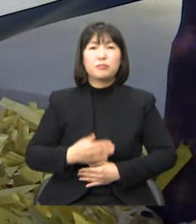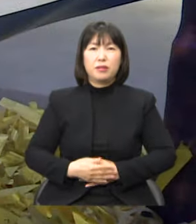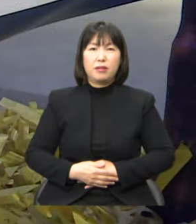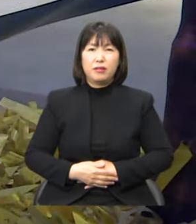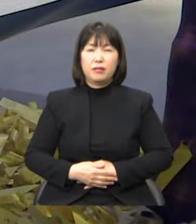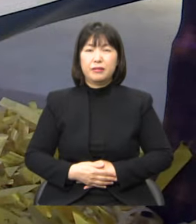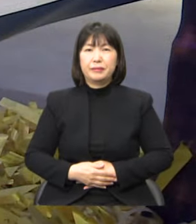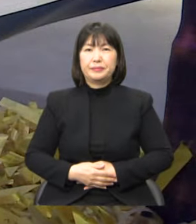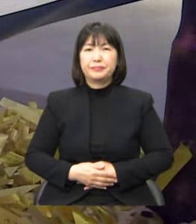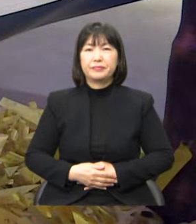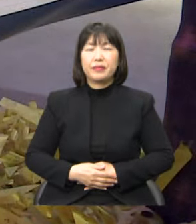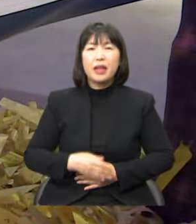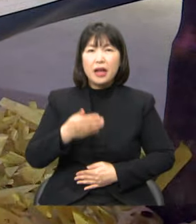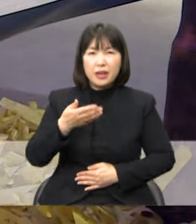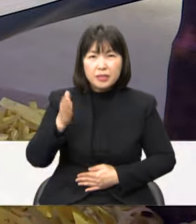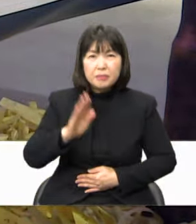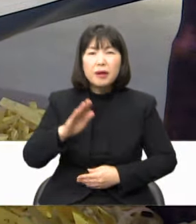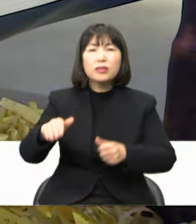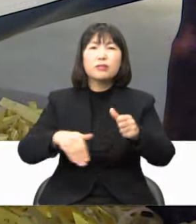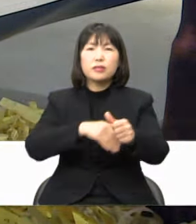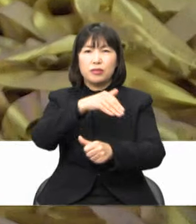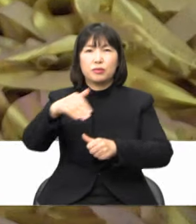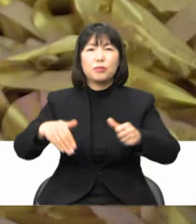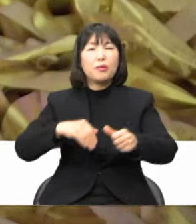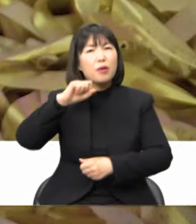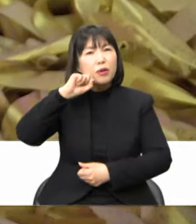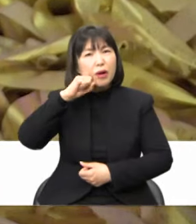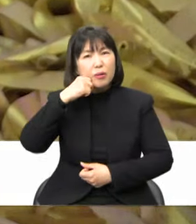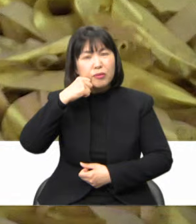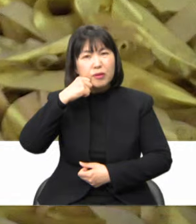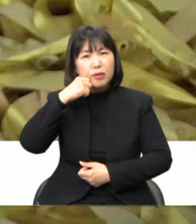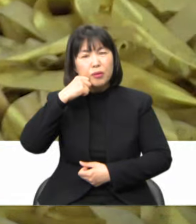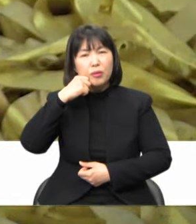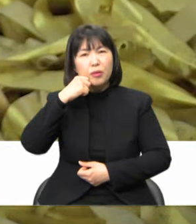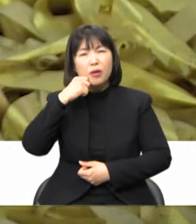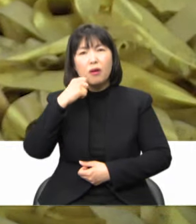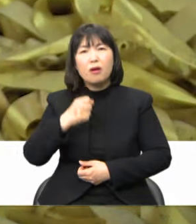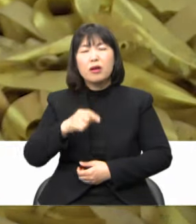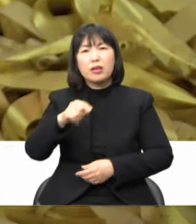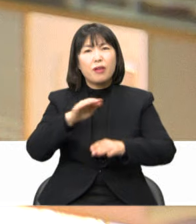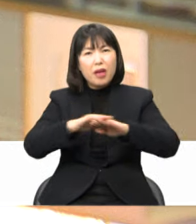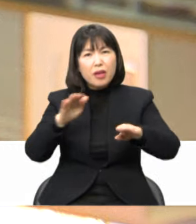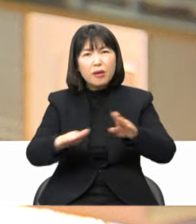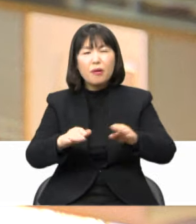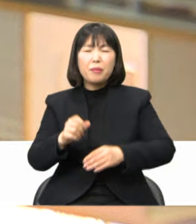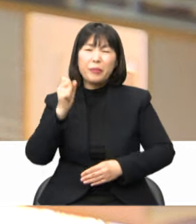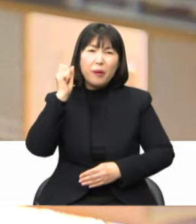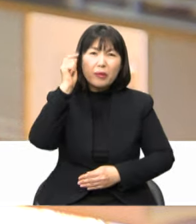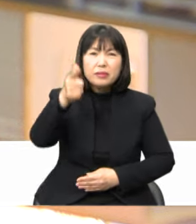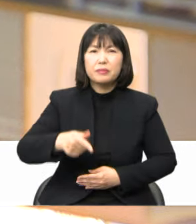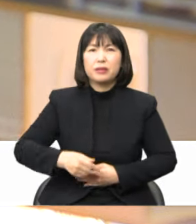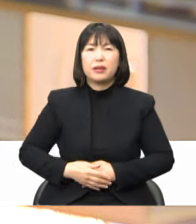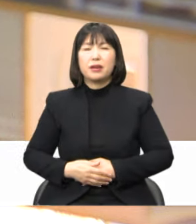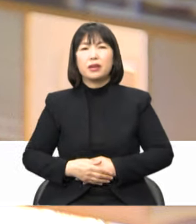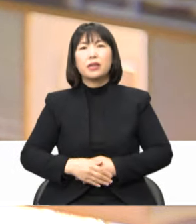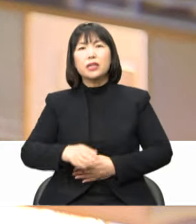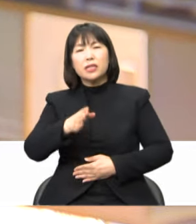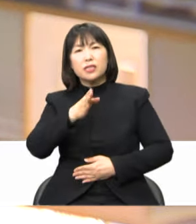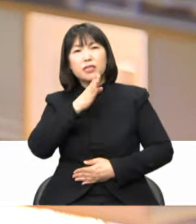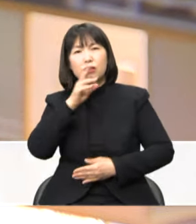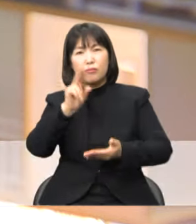현실적인 어려움 속에서도 세월호 유가족들은 아직 갈길이 멀다고 말합니다 참사의 진실을